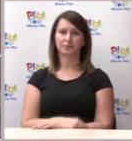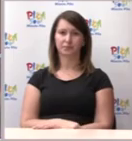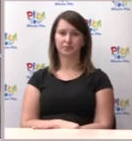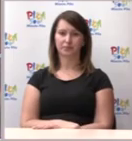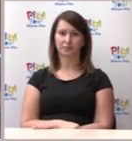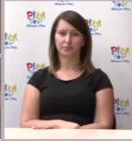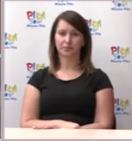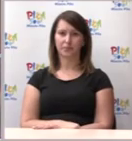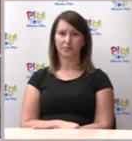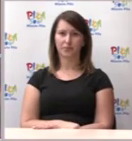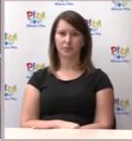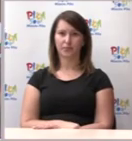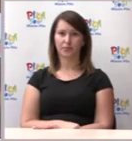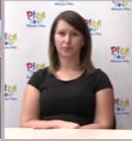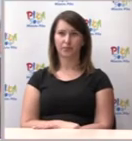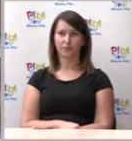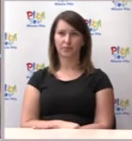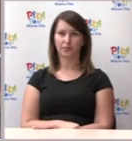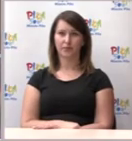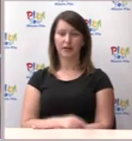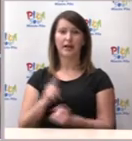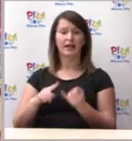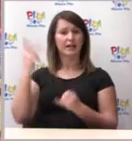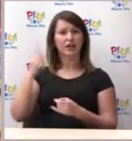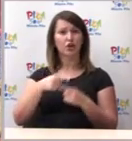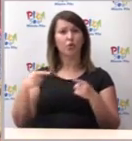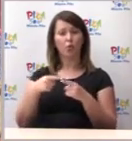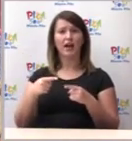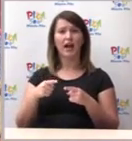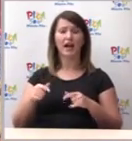oraz etatowego członka zarządu pana Eligiusza Komarowskiego.